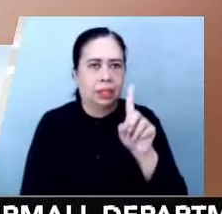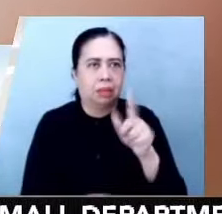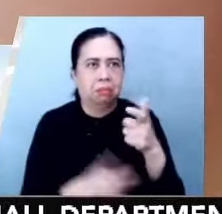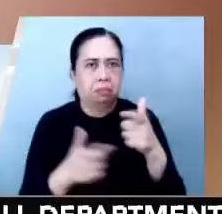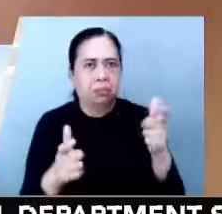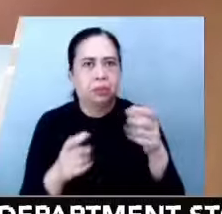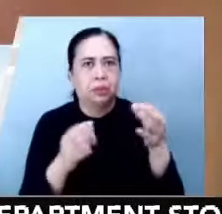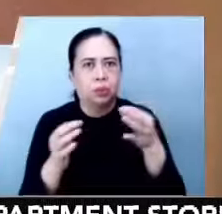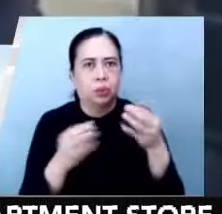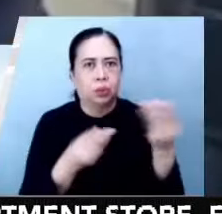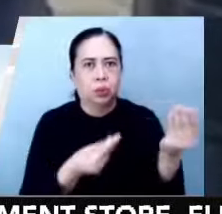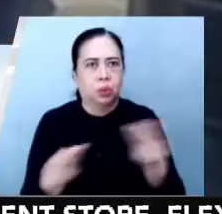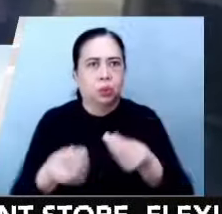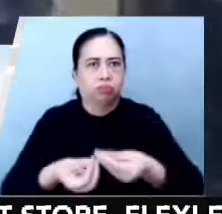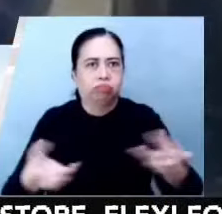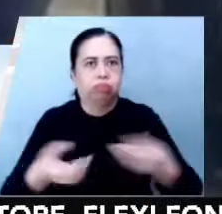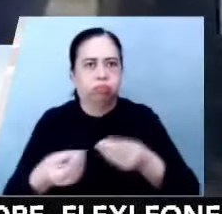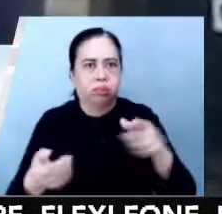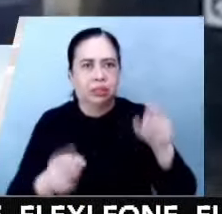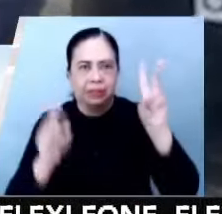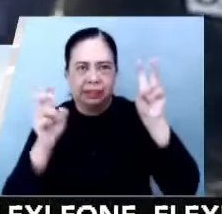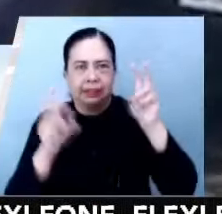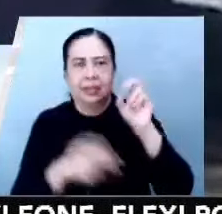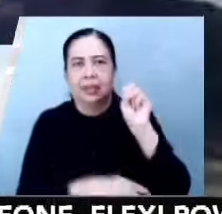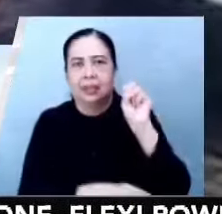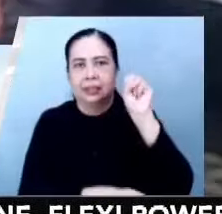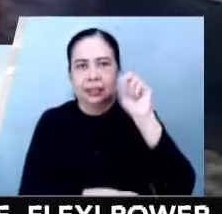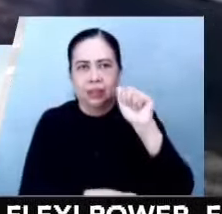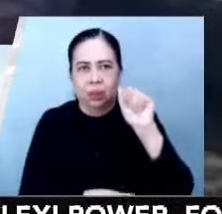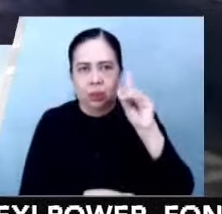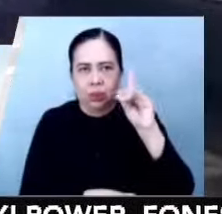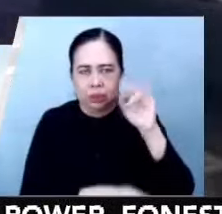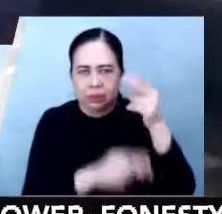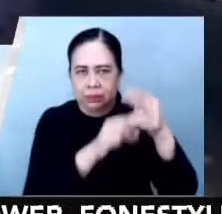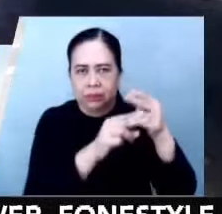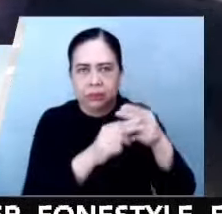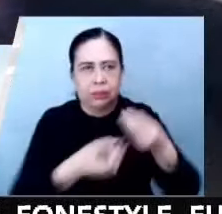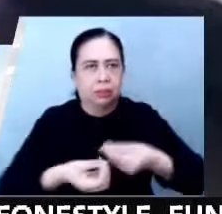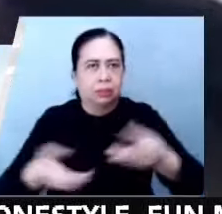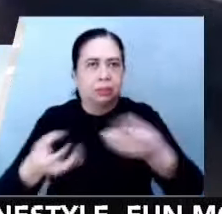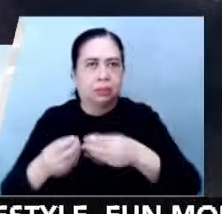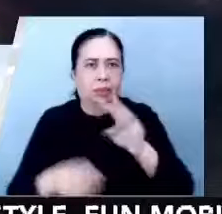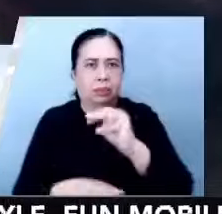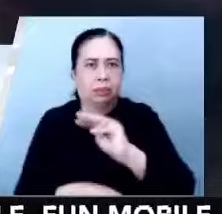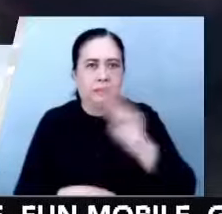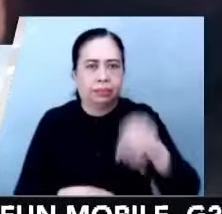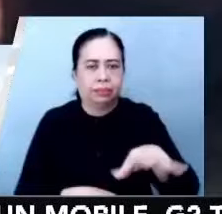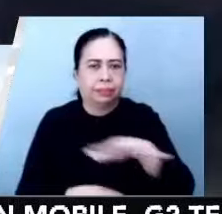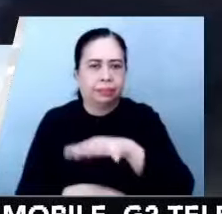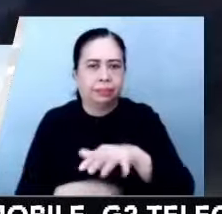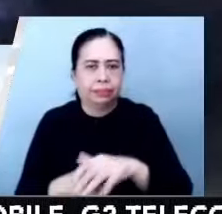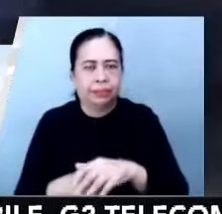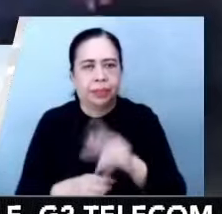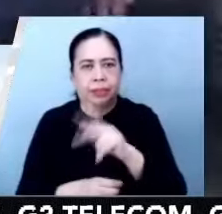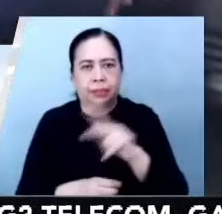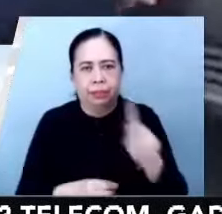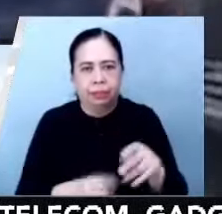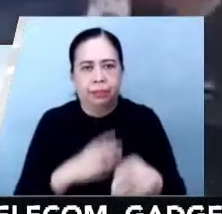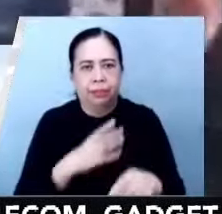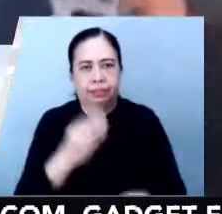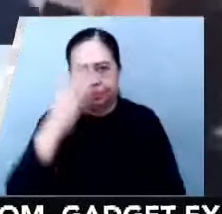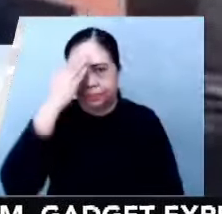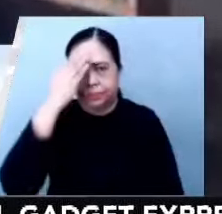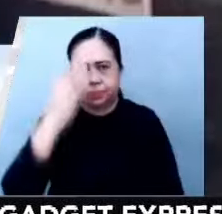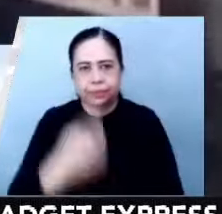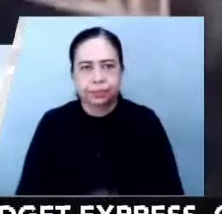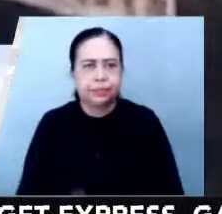supplier si alias Saudi. Ibinabagsak umano niya ang mga droga sa Metro Manila, Pampanga at Bulacan. Dati na